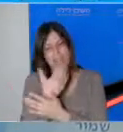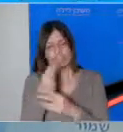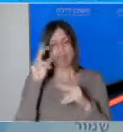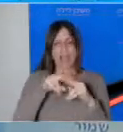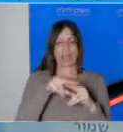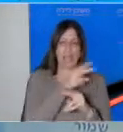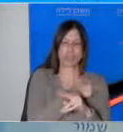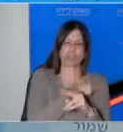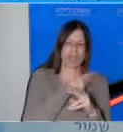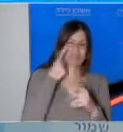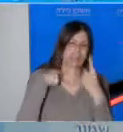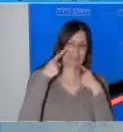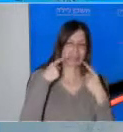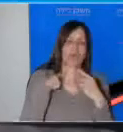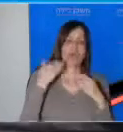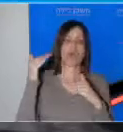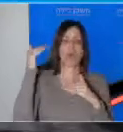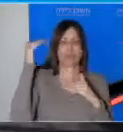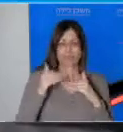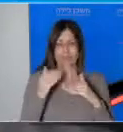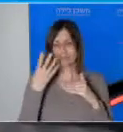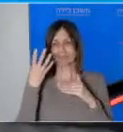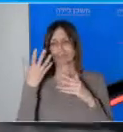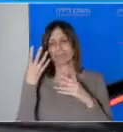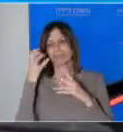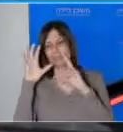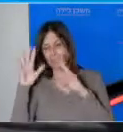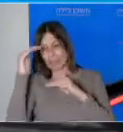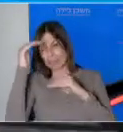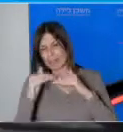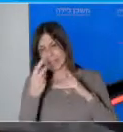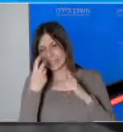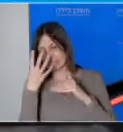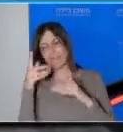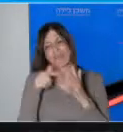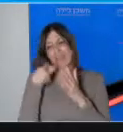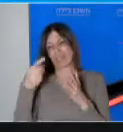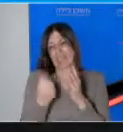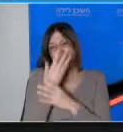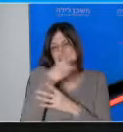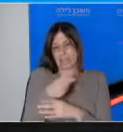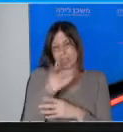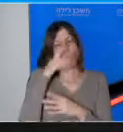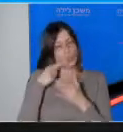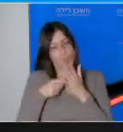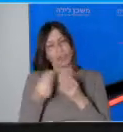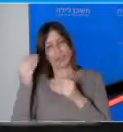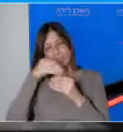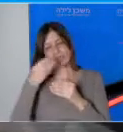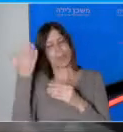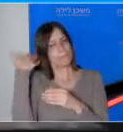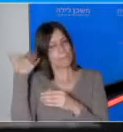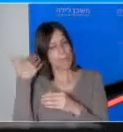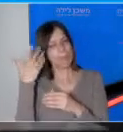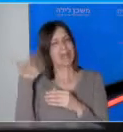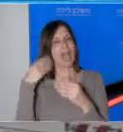הורידו לנו מ-48 ל-24, אבל אתם יצרתם את הצרה הזאת. Okay. עוד דבר אני אתן לך דוגמה,